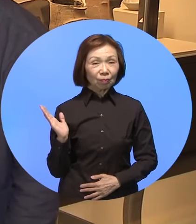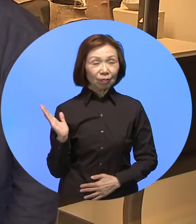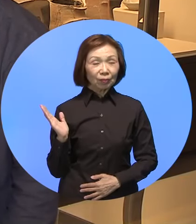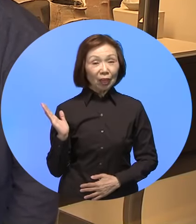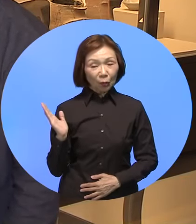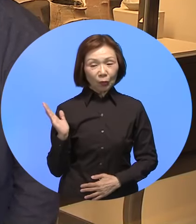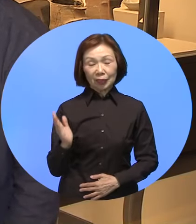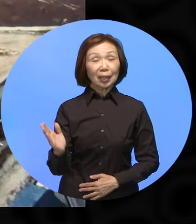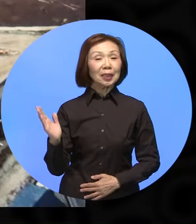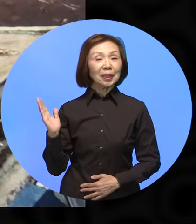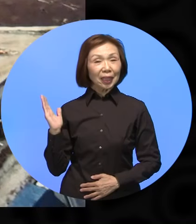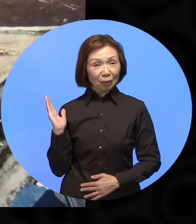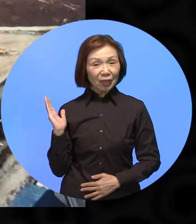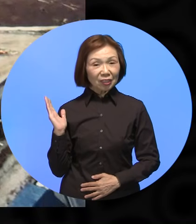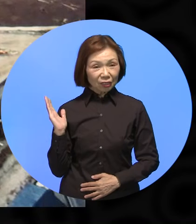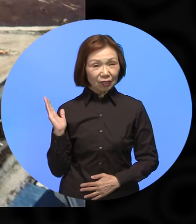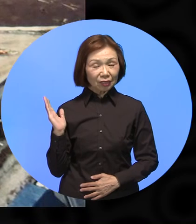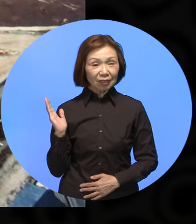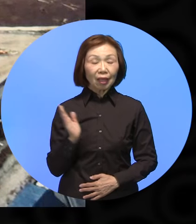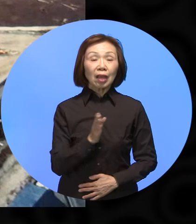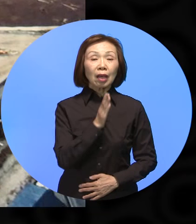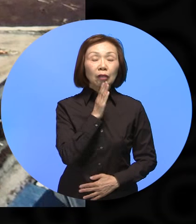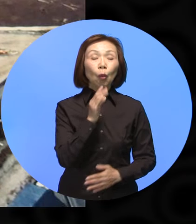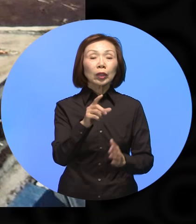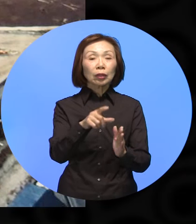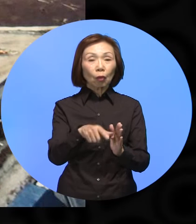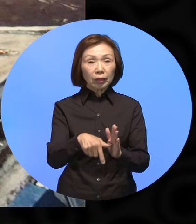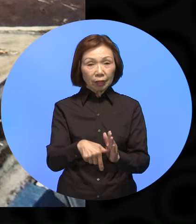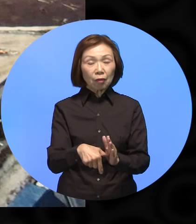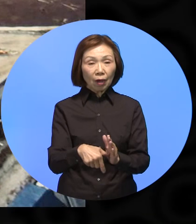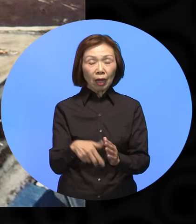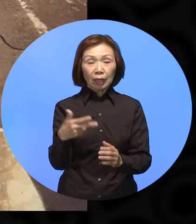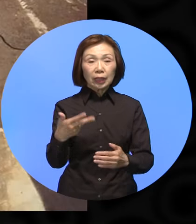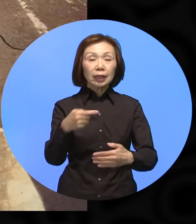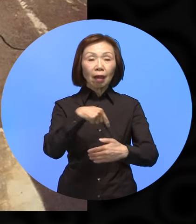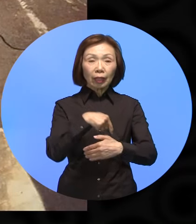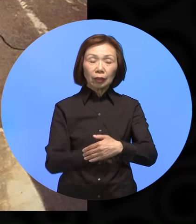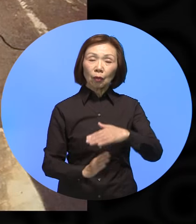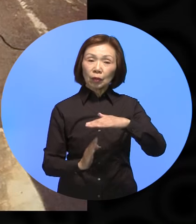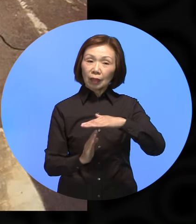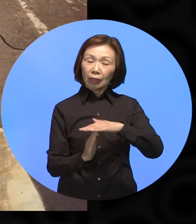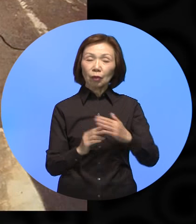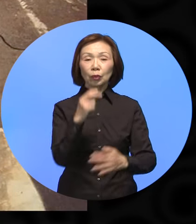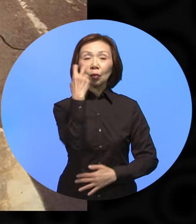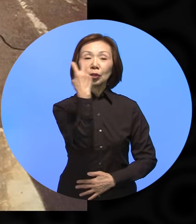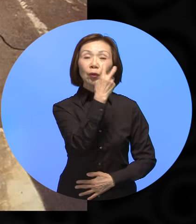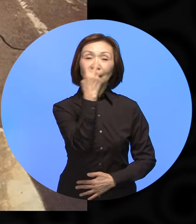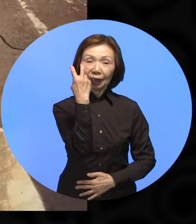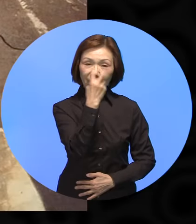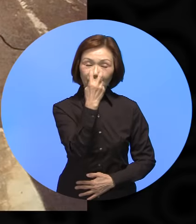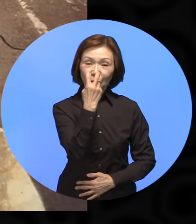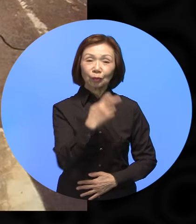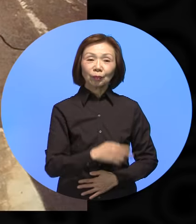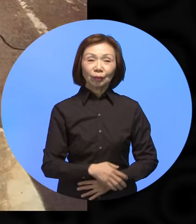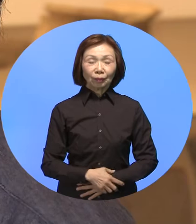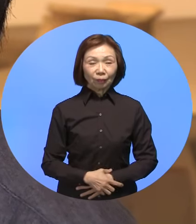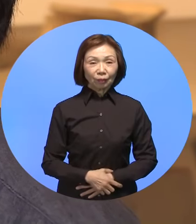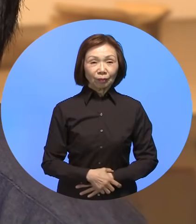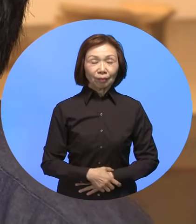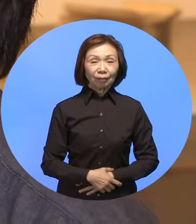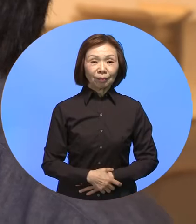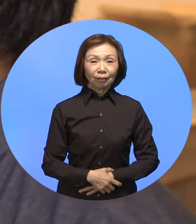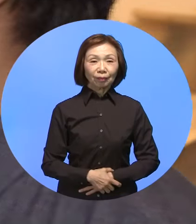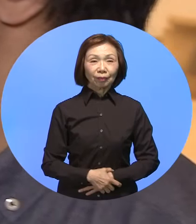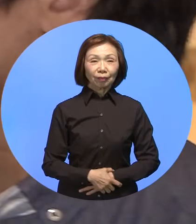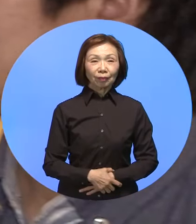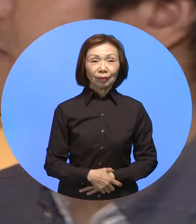を展示しています当時としてはですね市内最大今日の白鳥さんになりました主にどういったものがあるの